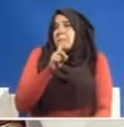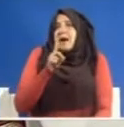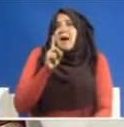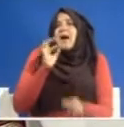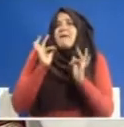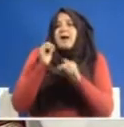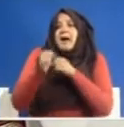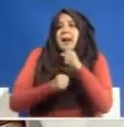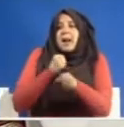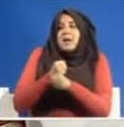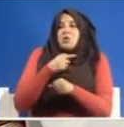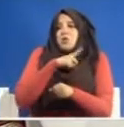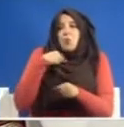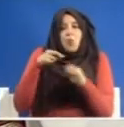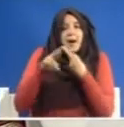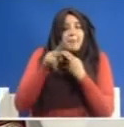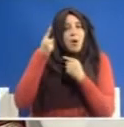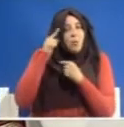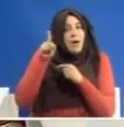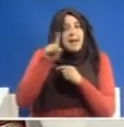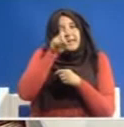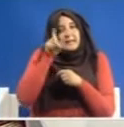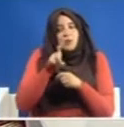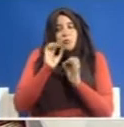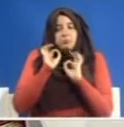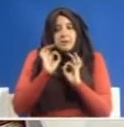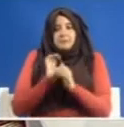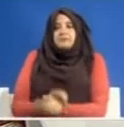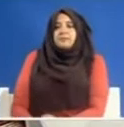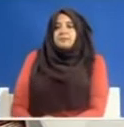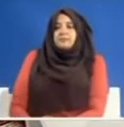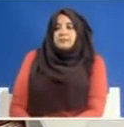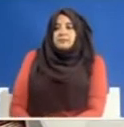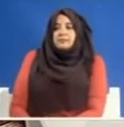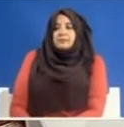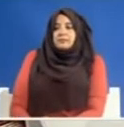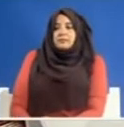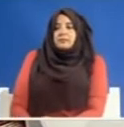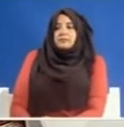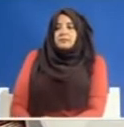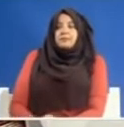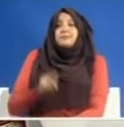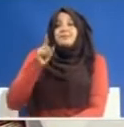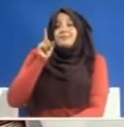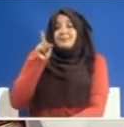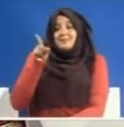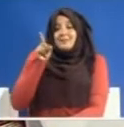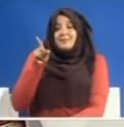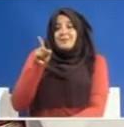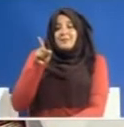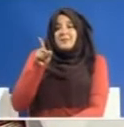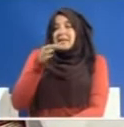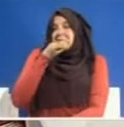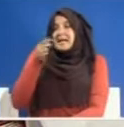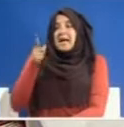عن ما ذكرته. هي ذكرت السائلة أنها رضعت مع ابن خالتها،